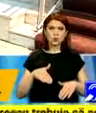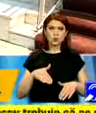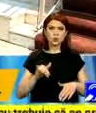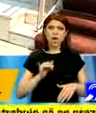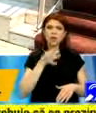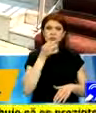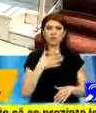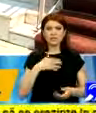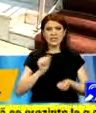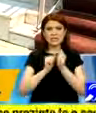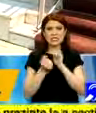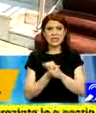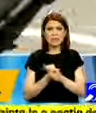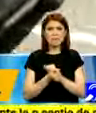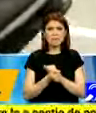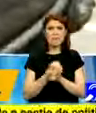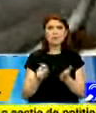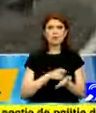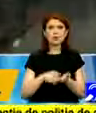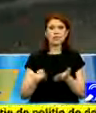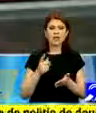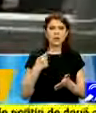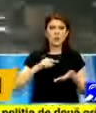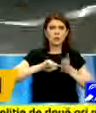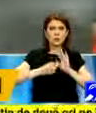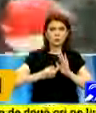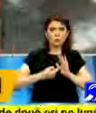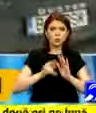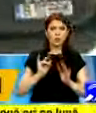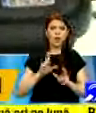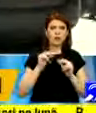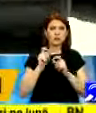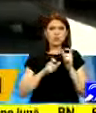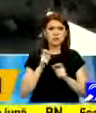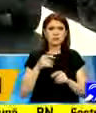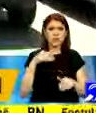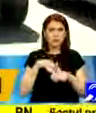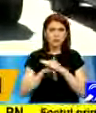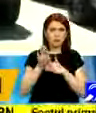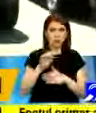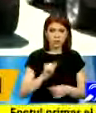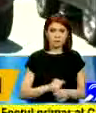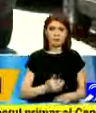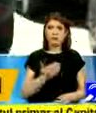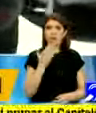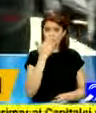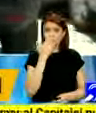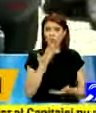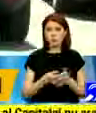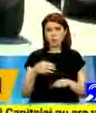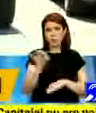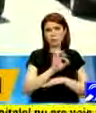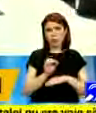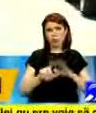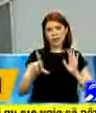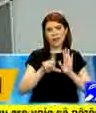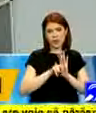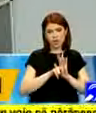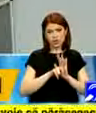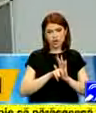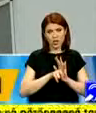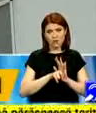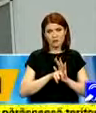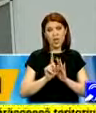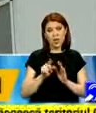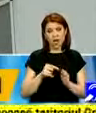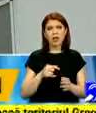prevede o modificare a unui articol din Codul Penal, un articol care face referire la evadare. Conform acestui proiect de lege, care evident va trebui să treacă